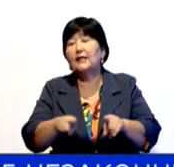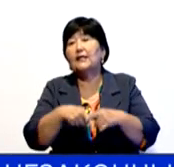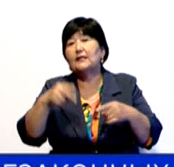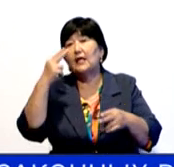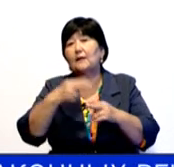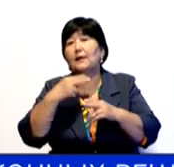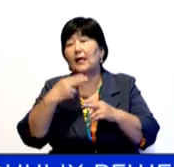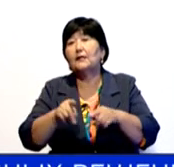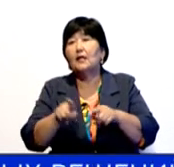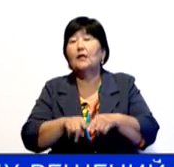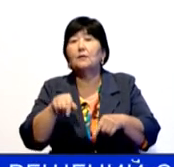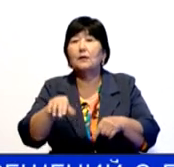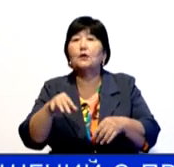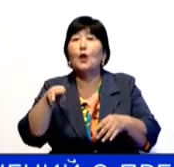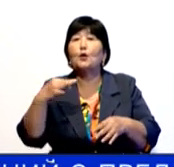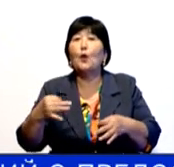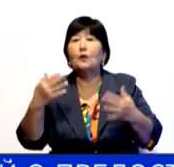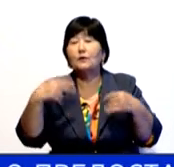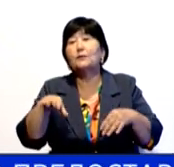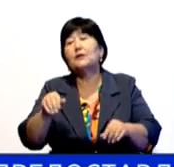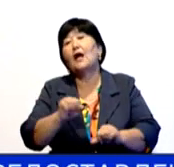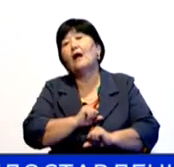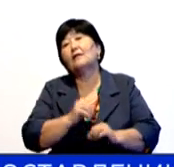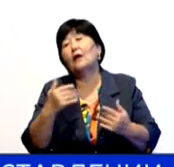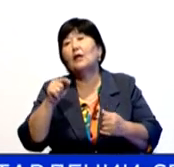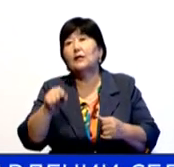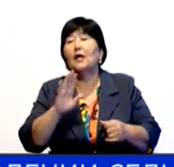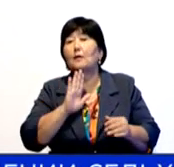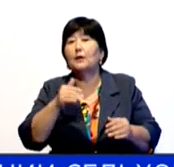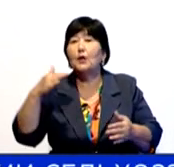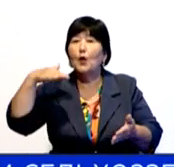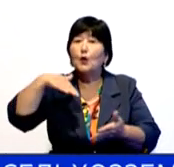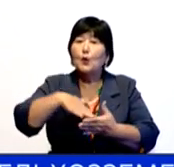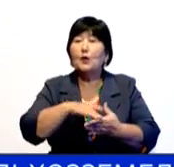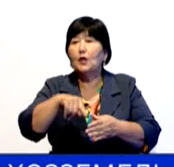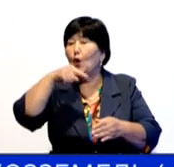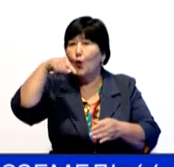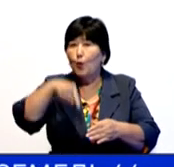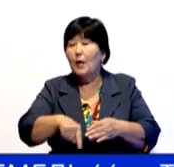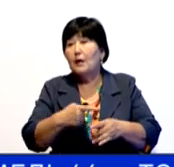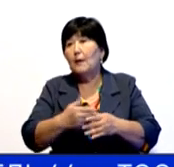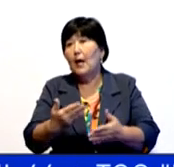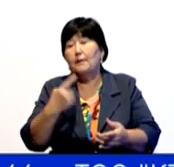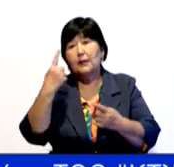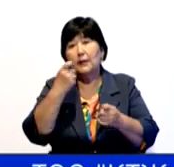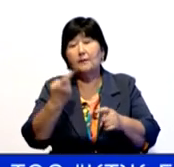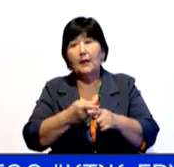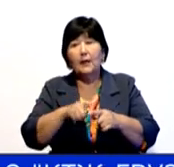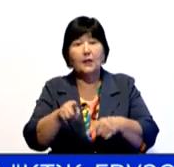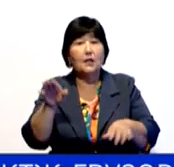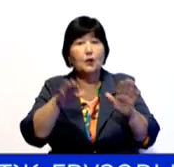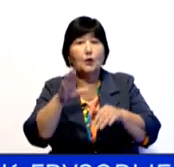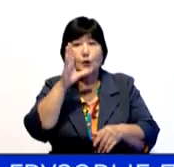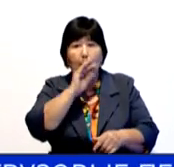братьев с детьми после тоя пришли туда отдохнуть. На том месте берег скользкий и сразу очень глубоко. По предварительной информации, они даже искупаться